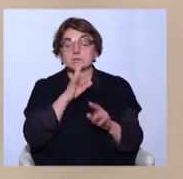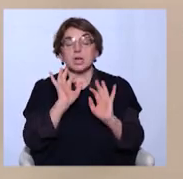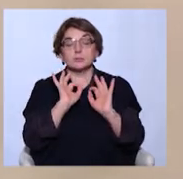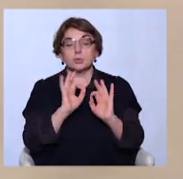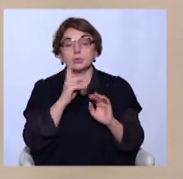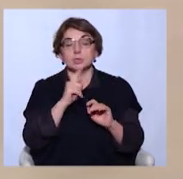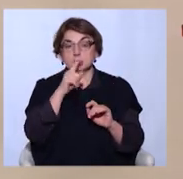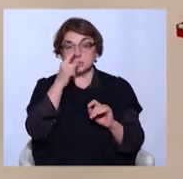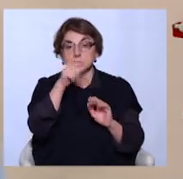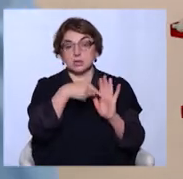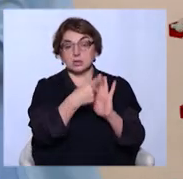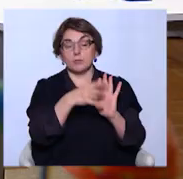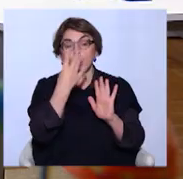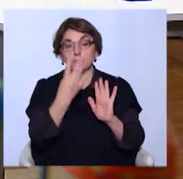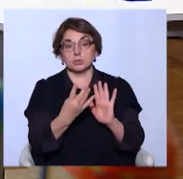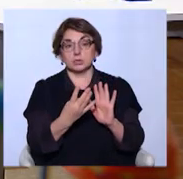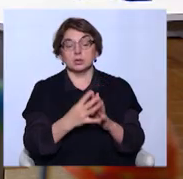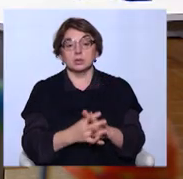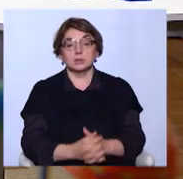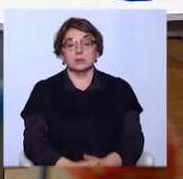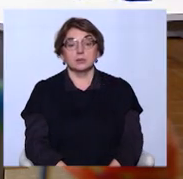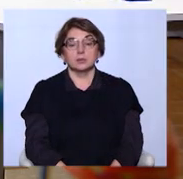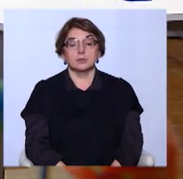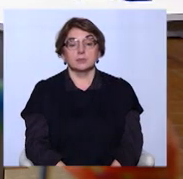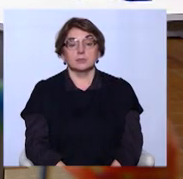დასჭირდება კოეფიციენტის დაწერა 4.